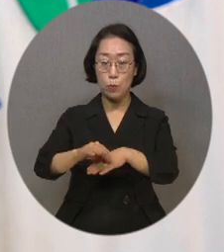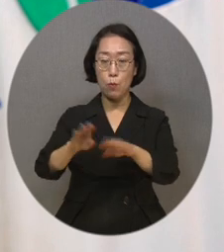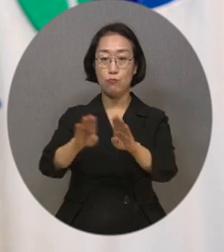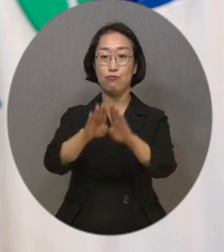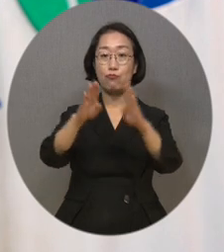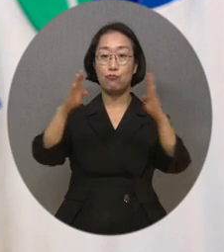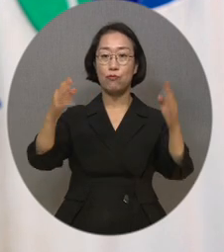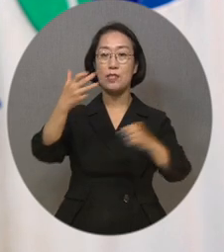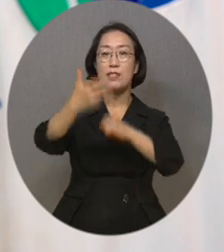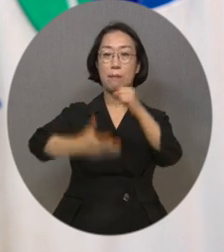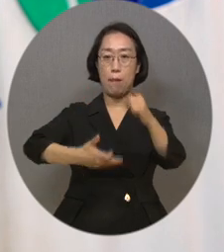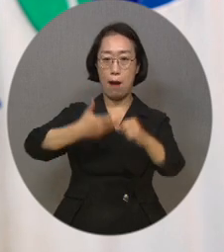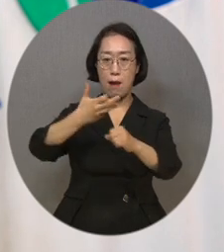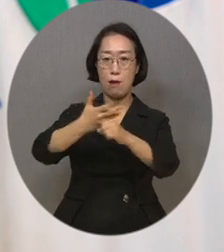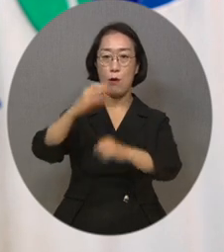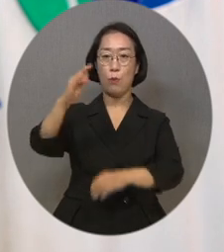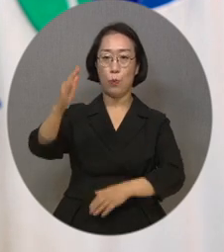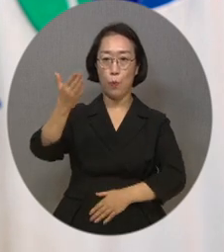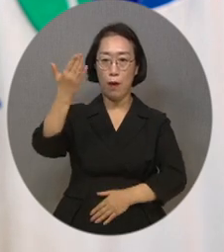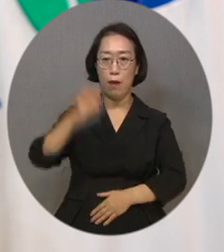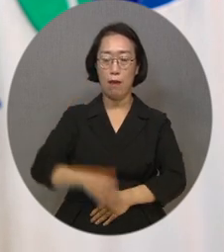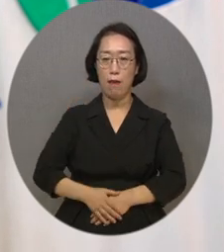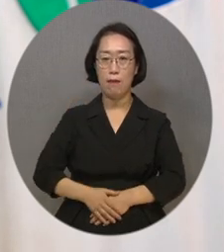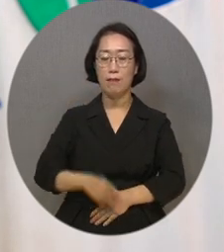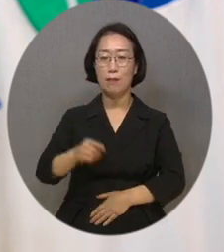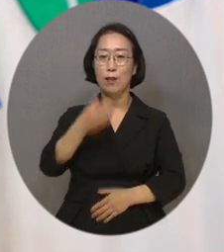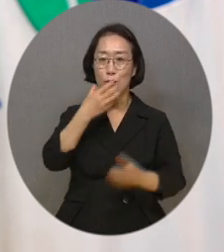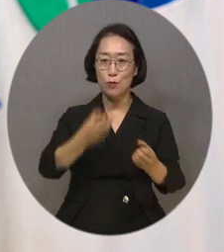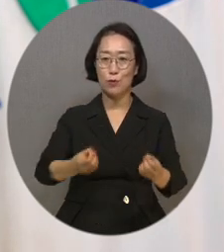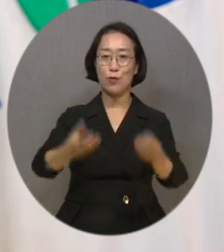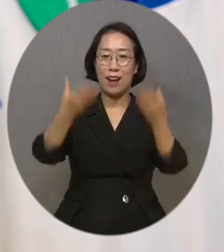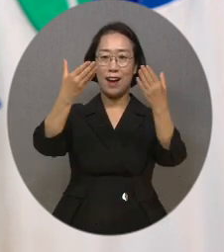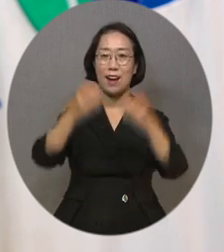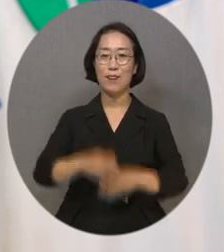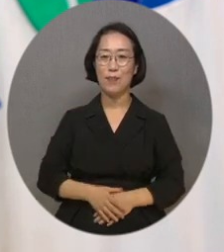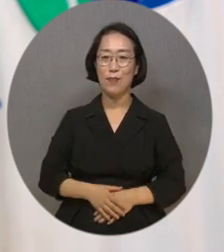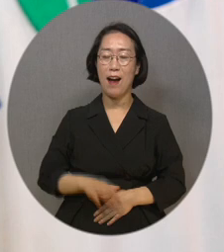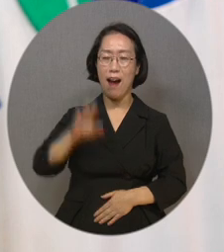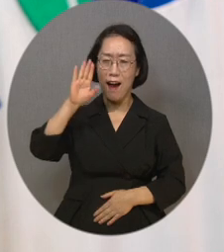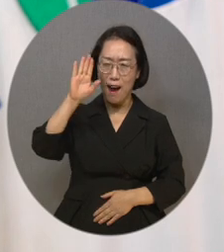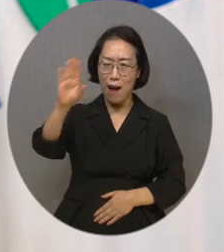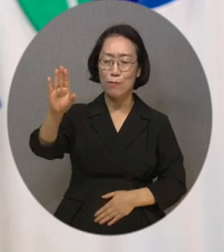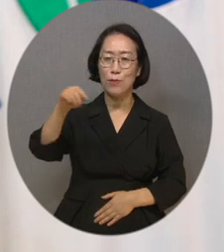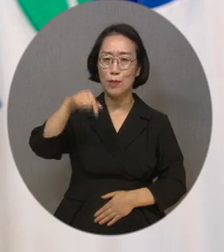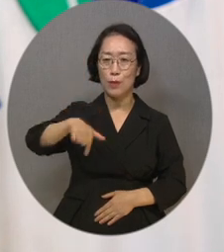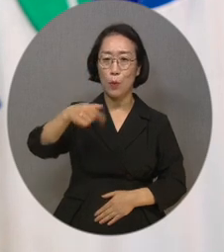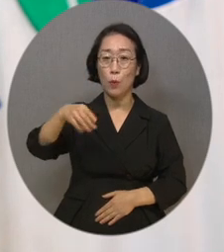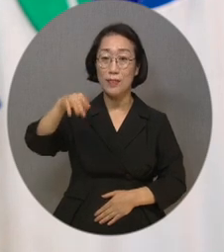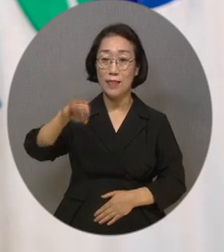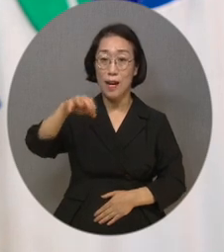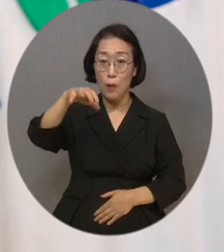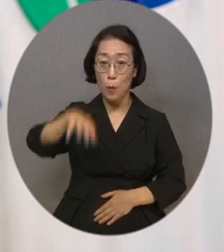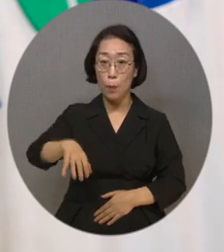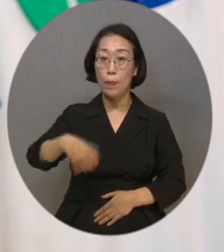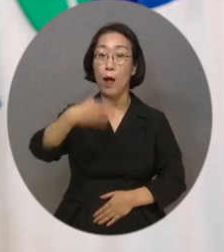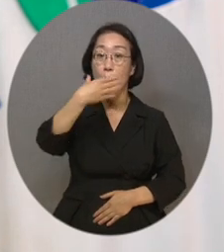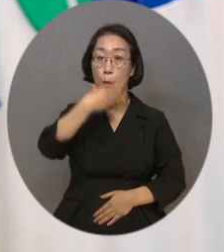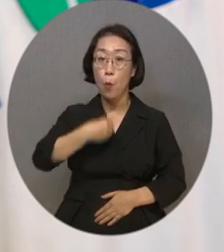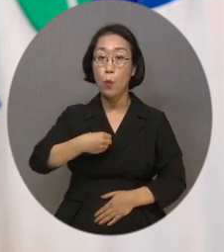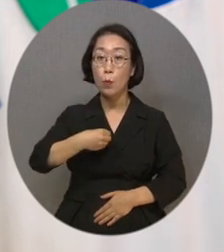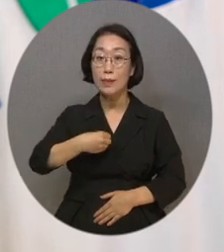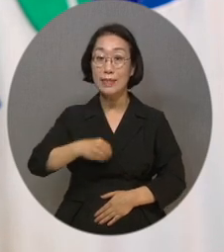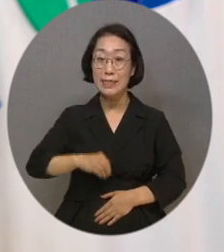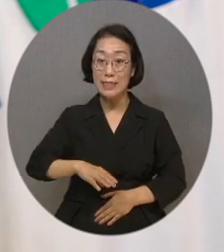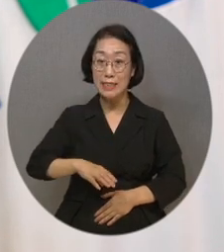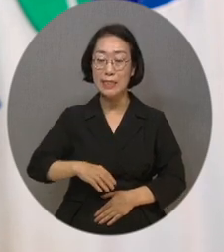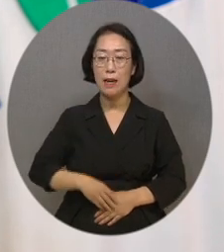지 18년이 된다고 들었습니다. 개국 18년을 축하드리고 앞으로도 우리 고창군의 복지와 사각지대